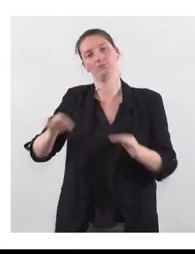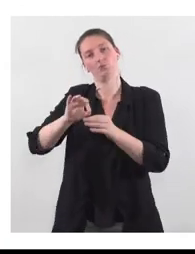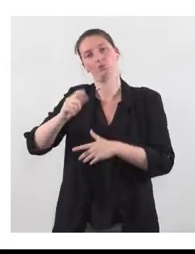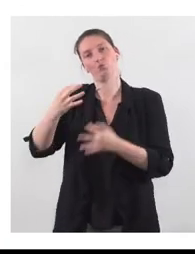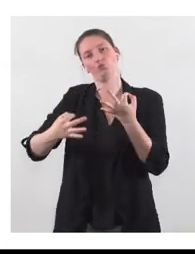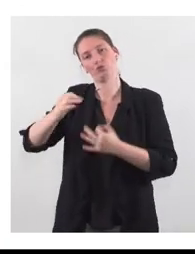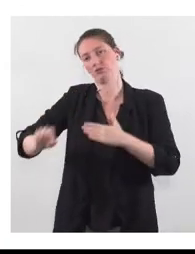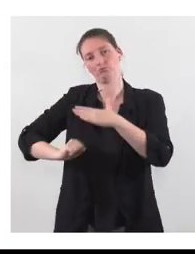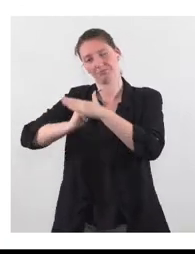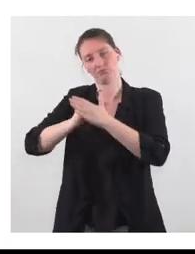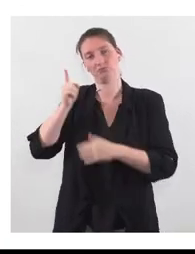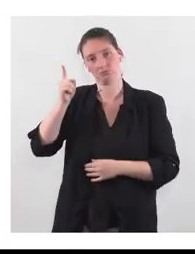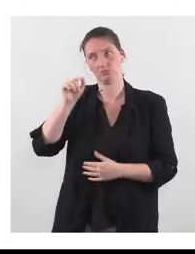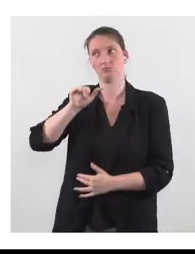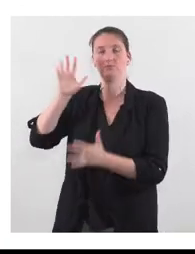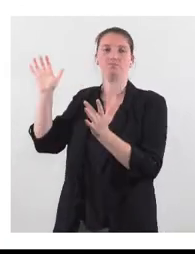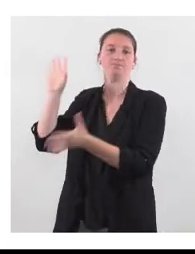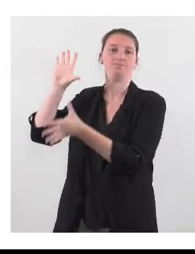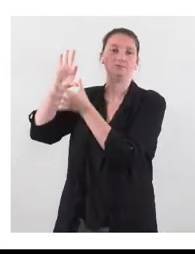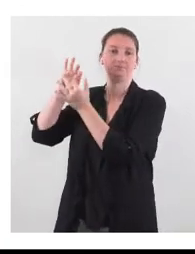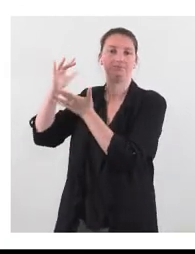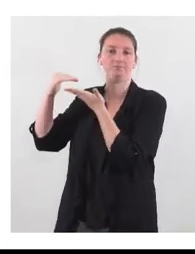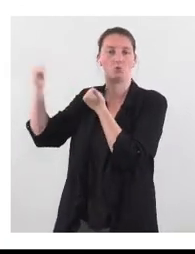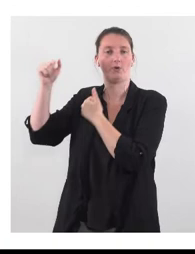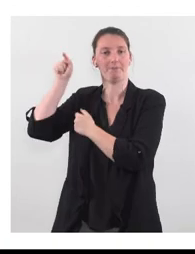qui a fait appel à la Cour européenne de justice.